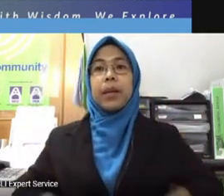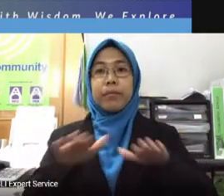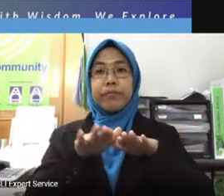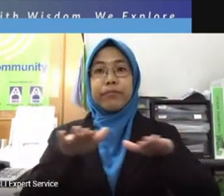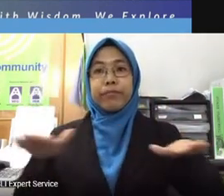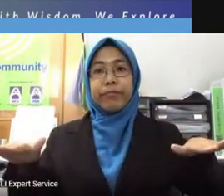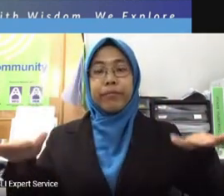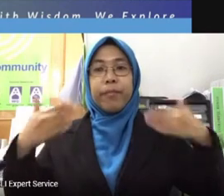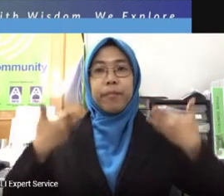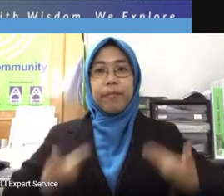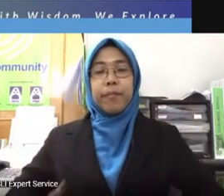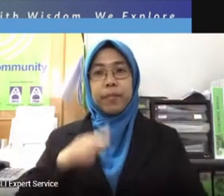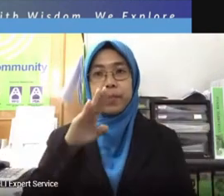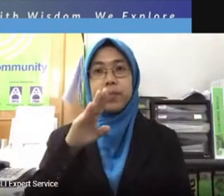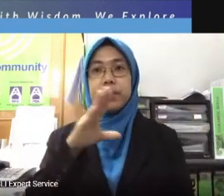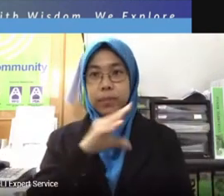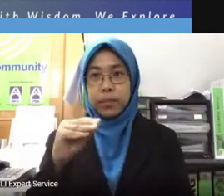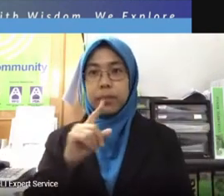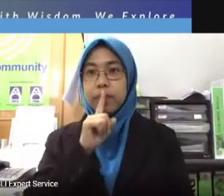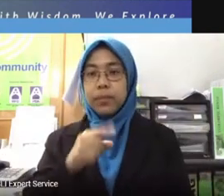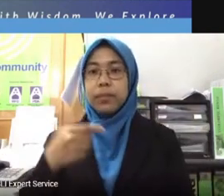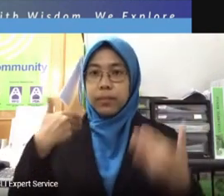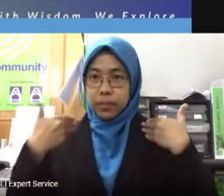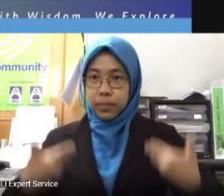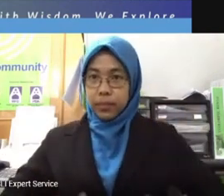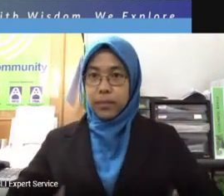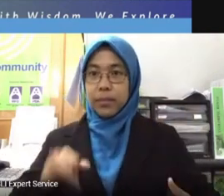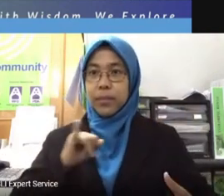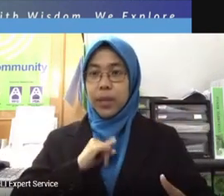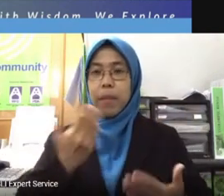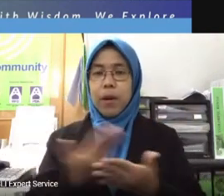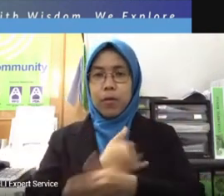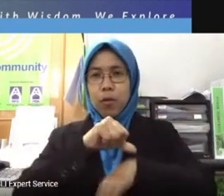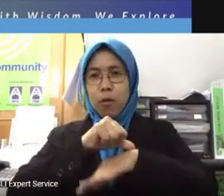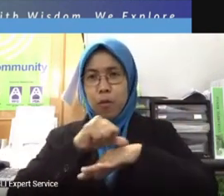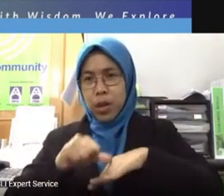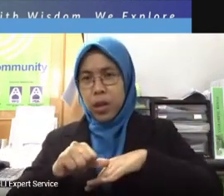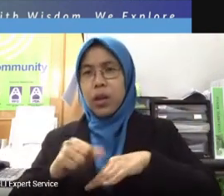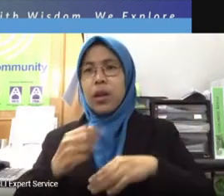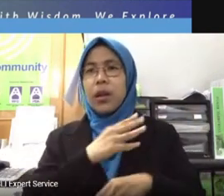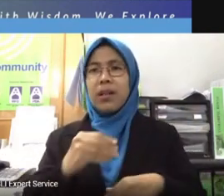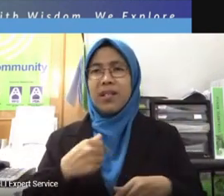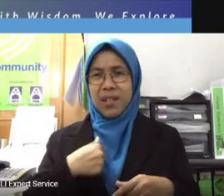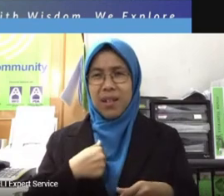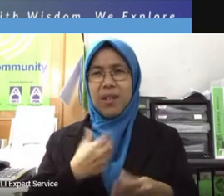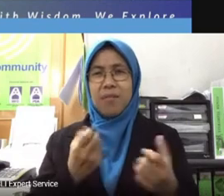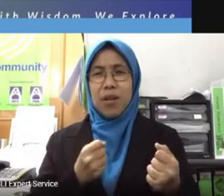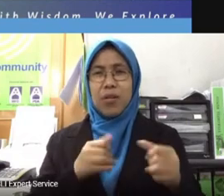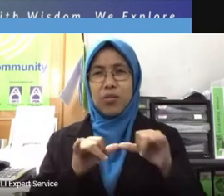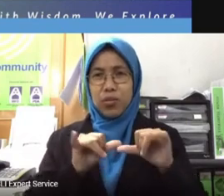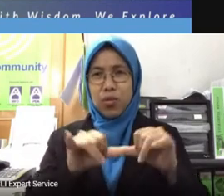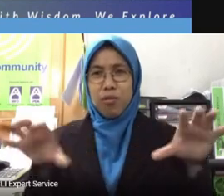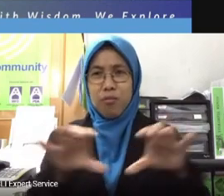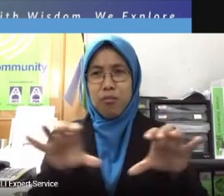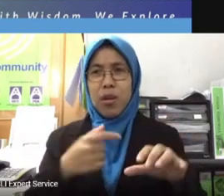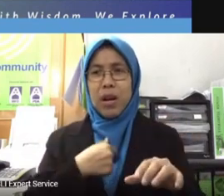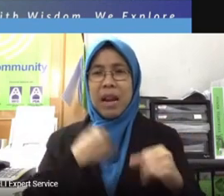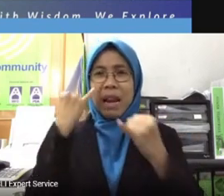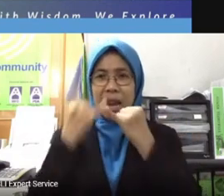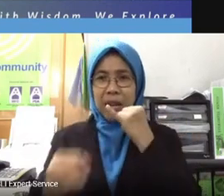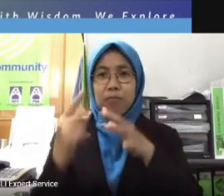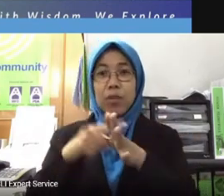Jadinya, dengan keadaan saya yang baru lepas operation dan sebagainya, takkanlah saya nak terus buat plank pada akhir